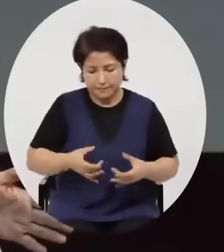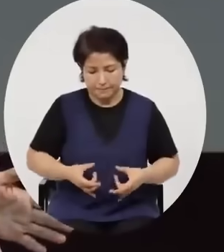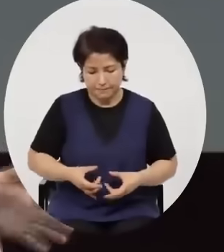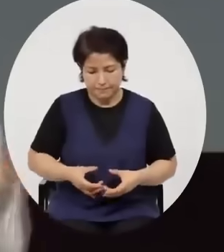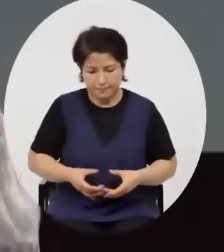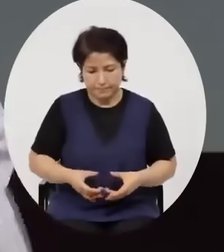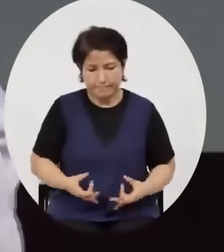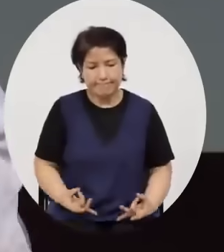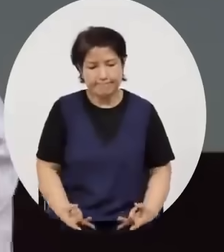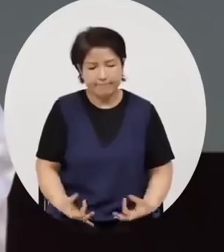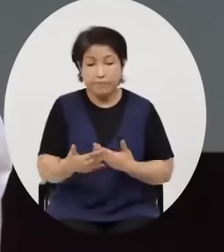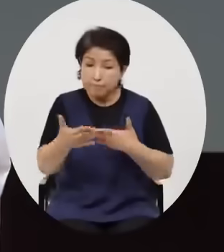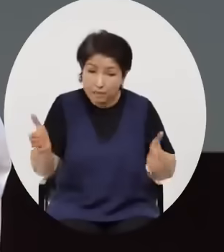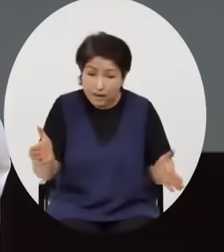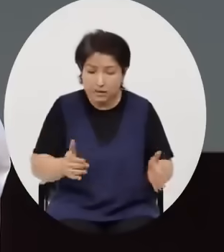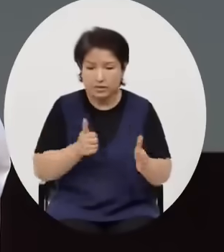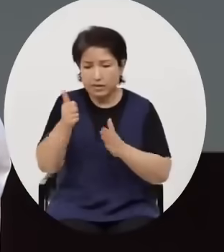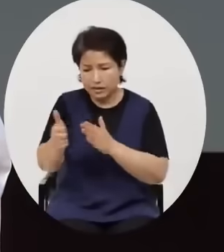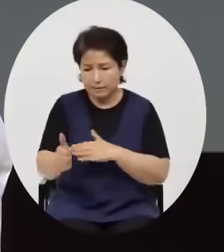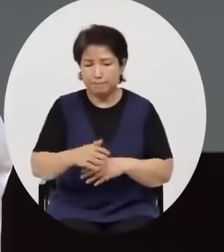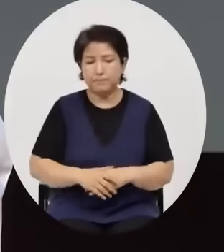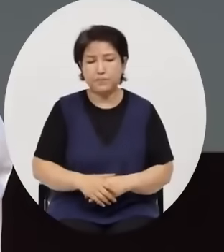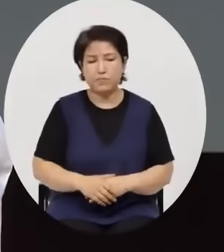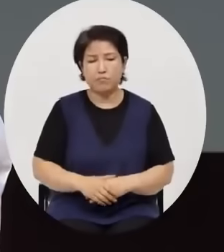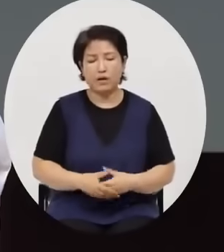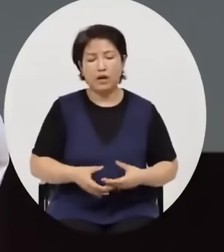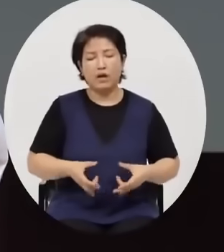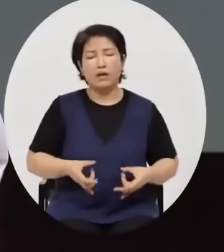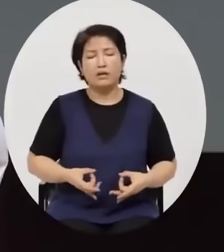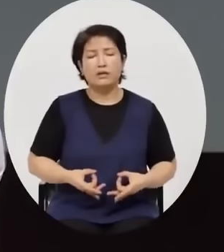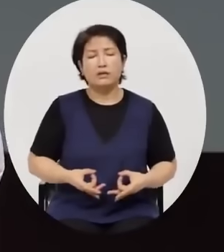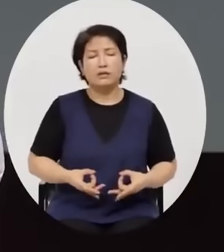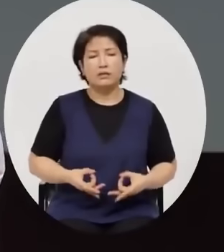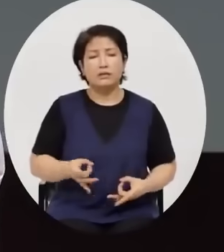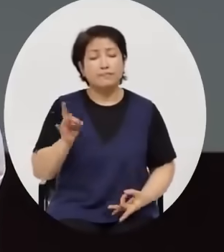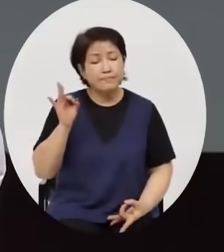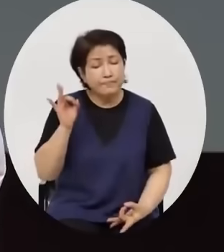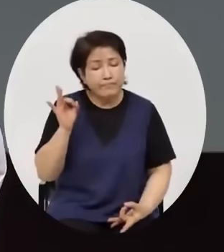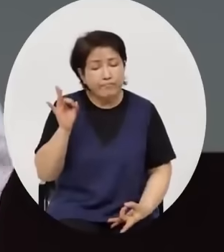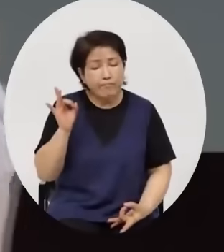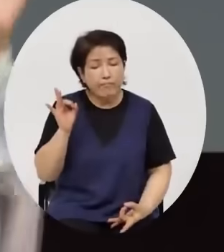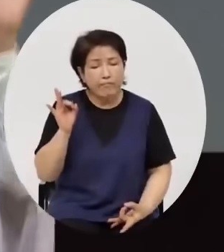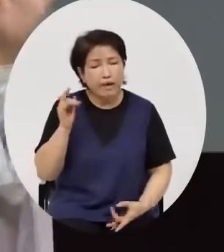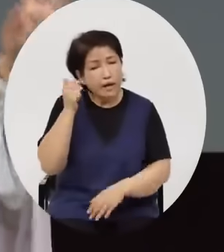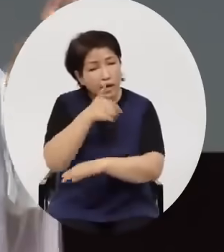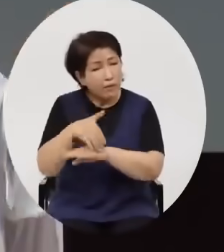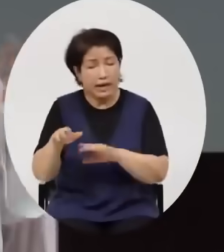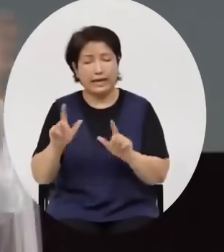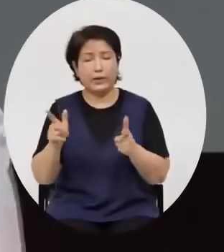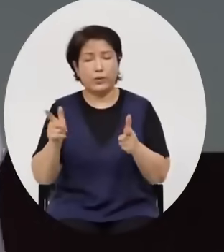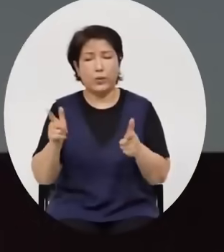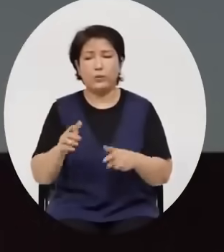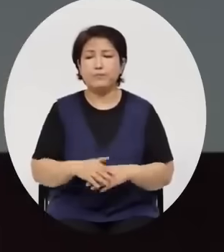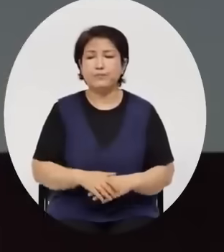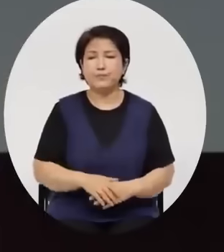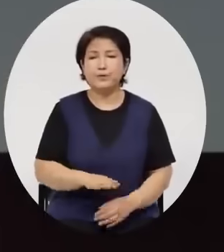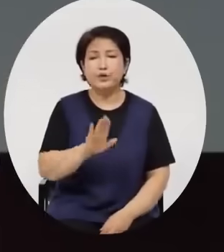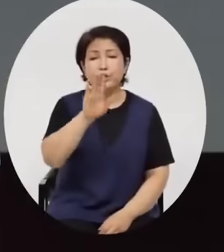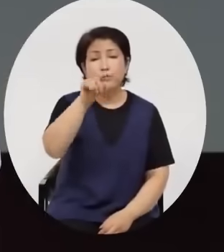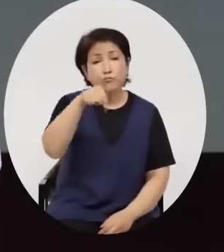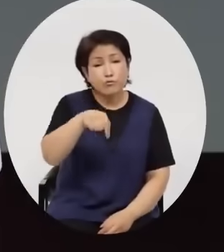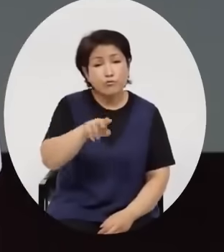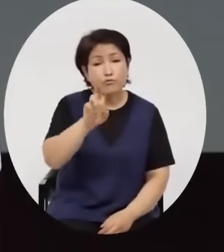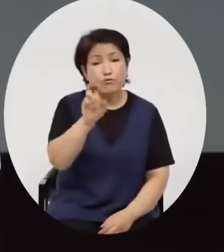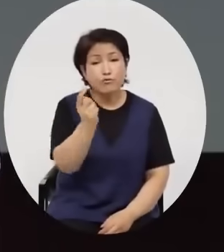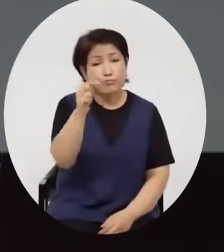그랬어요. 그 선방에 들어가면 또 관제가 참선한다. 난 이렇게 계획을 안 세우고 선방에 가서 부목을